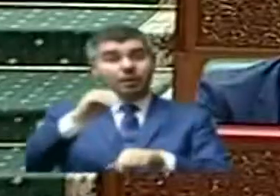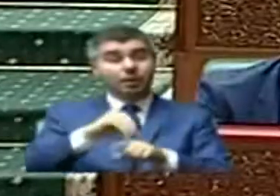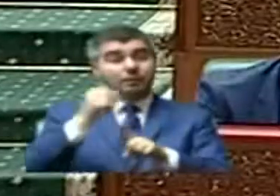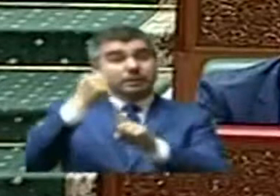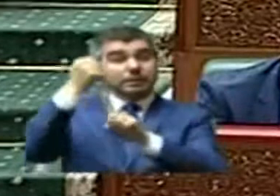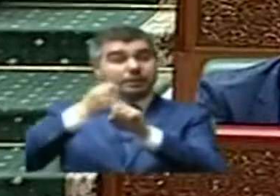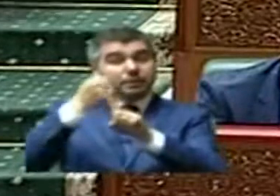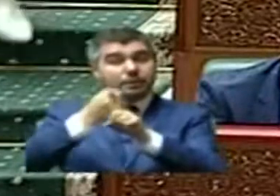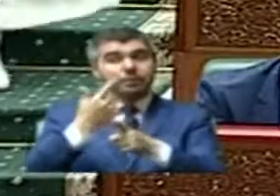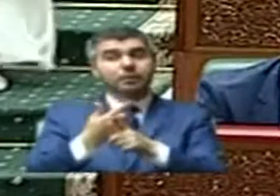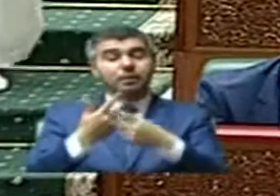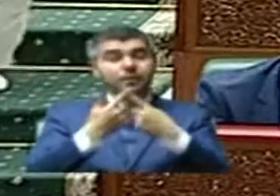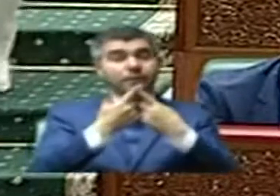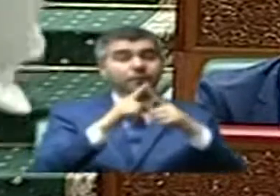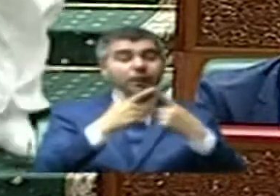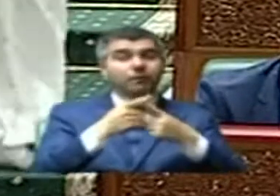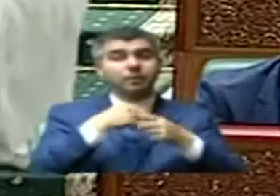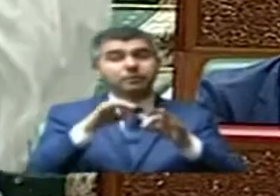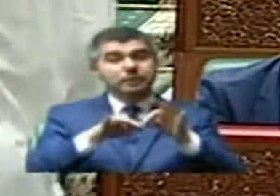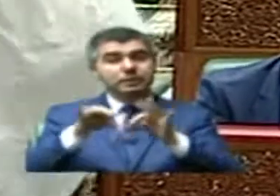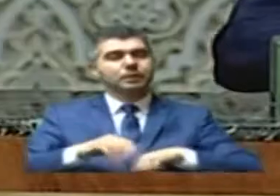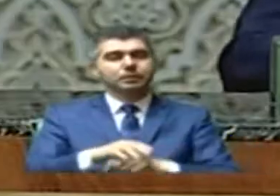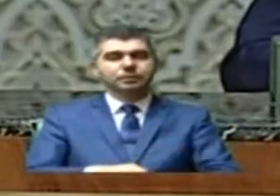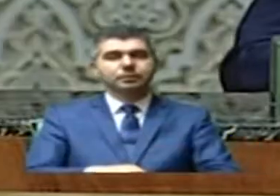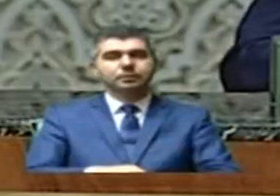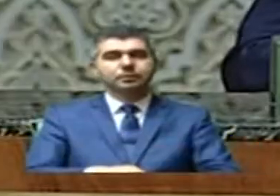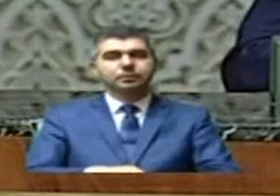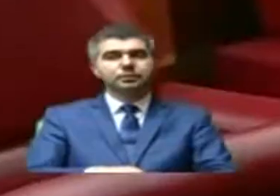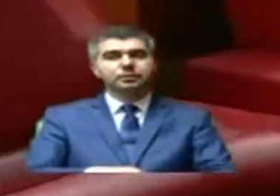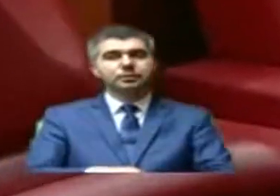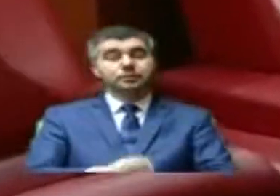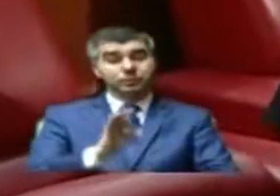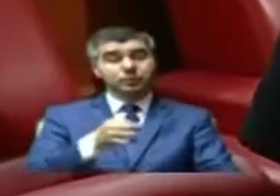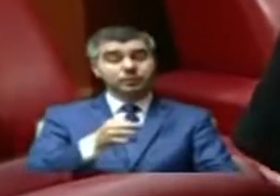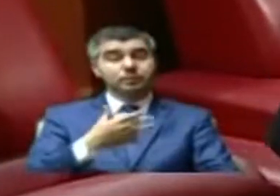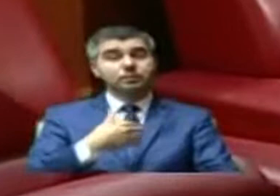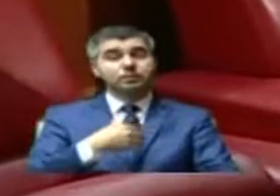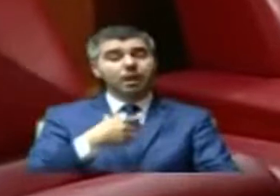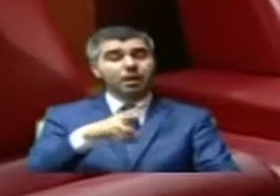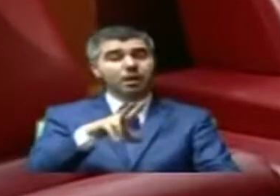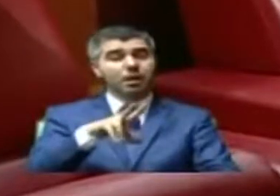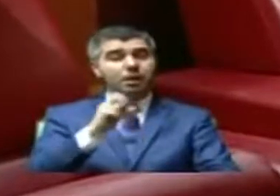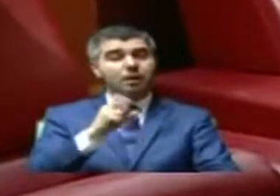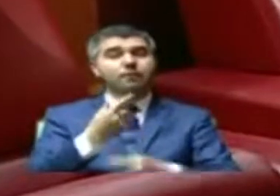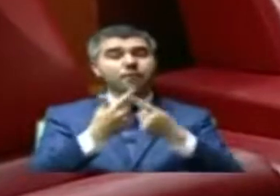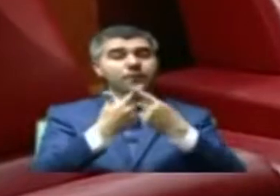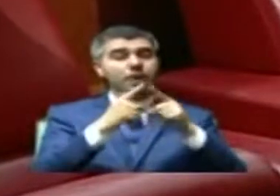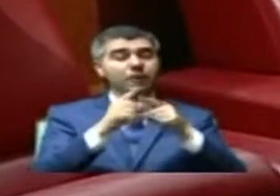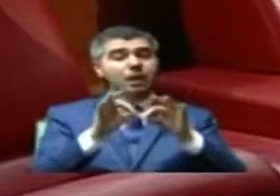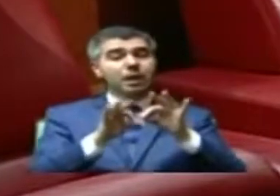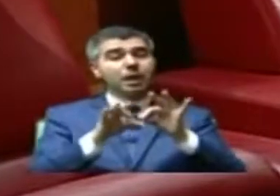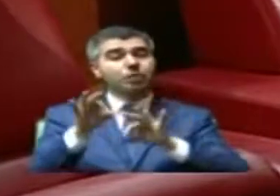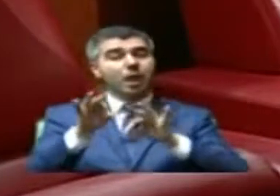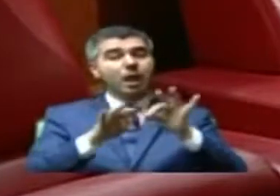الاشتغال بمنهجية وبمقاربة الاستهداف. طبعا سيد المستشار أنتم تعلمون أن مجموعة من الإجراءات لا